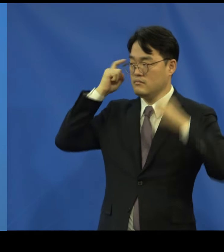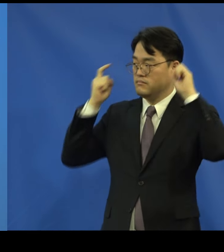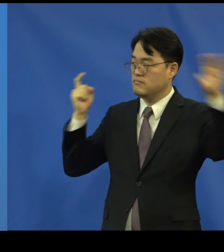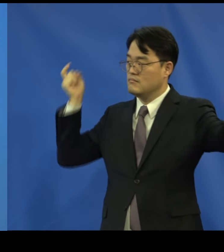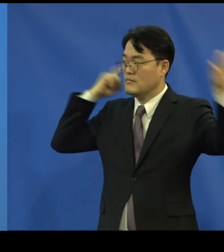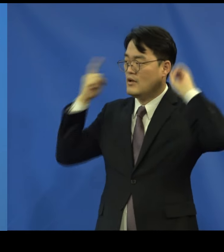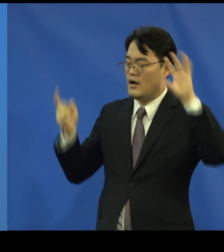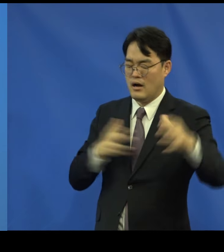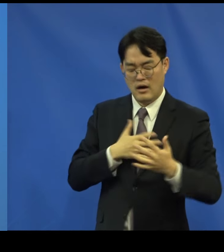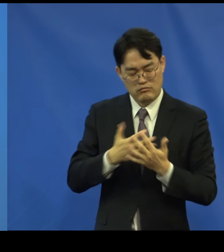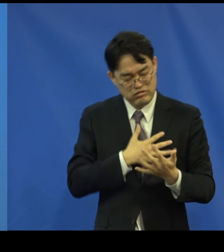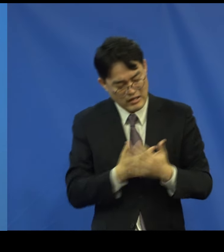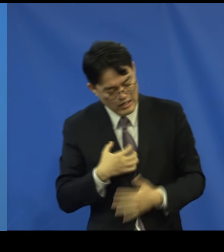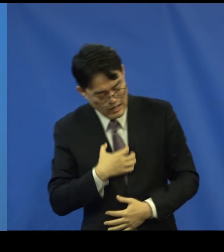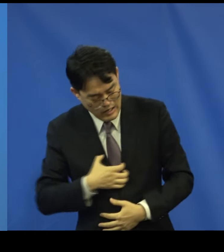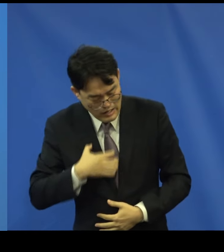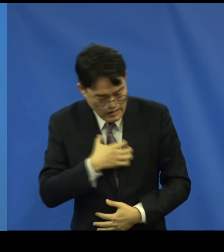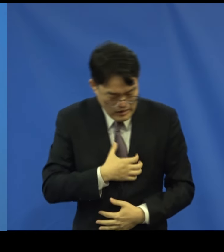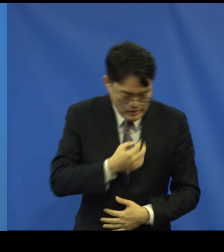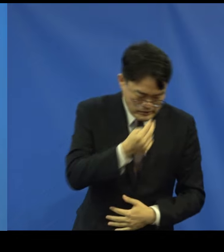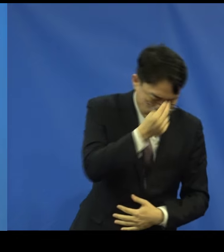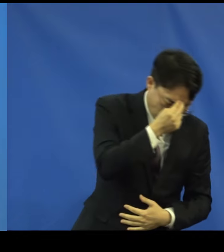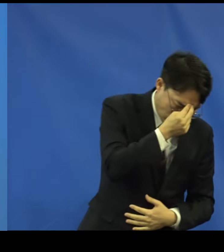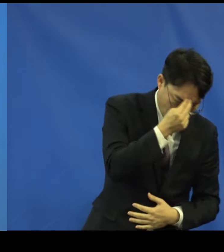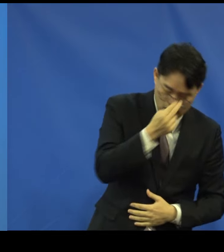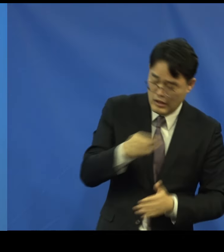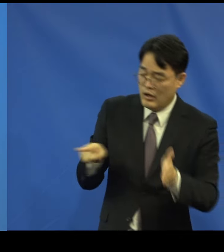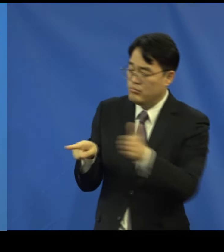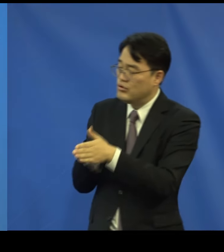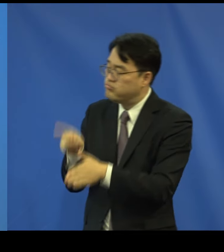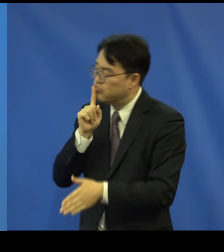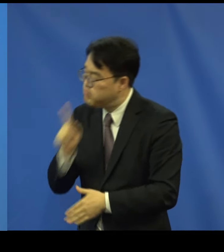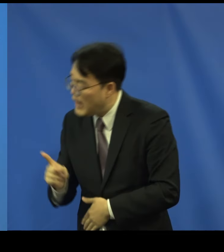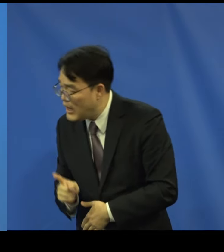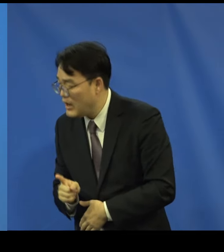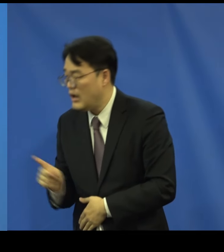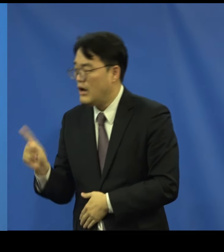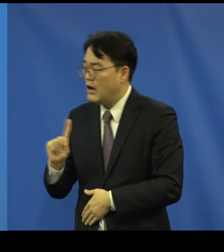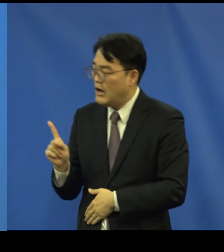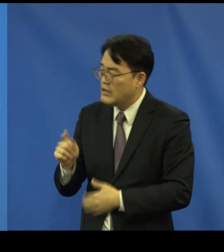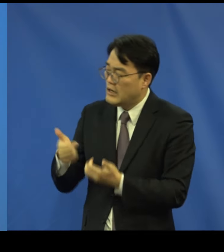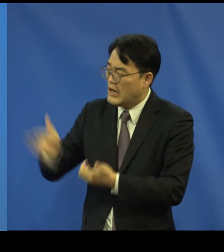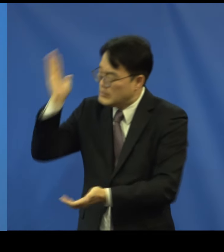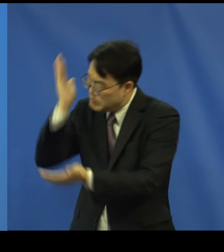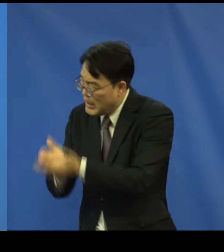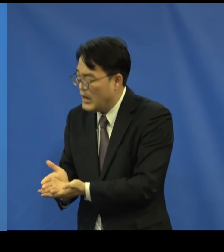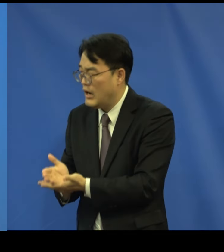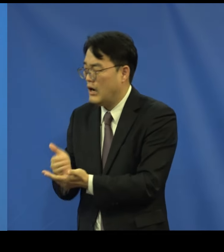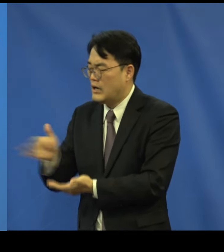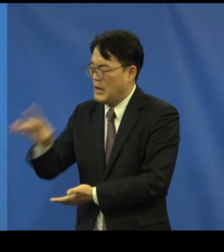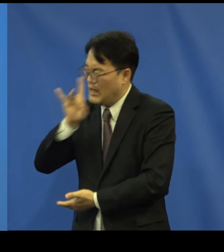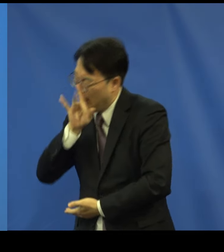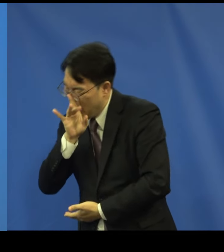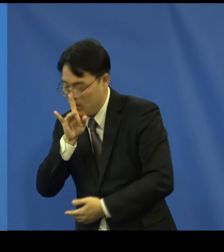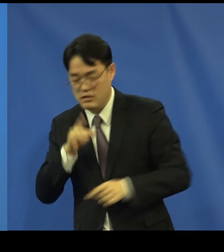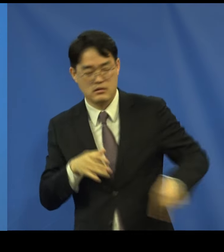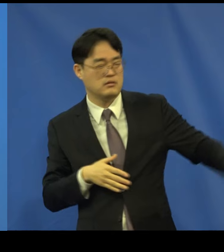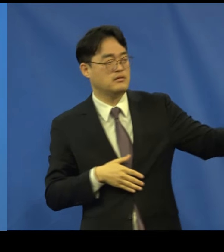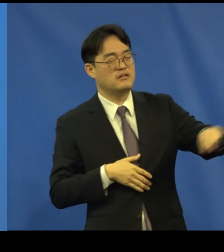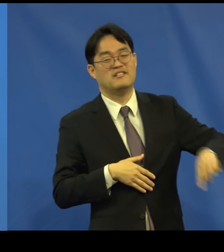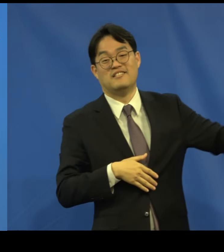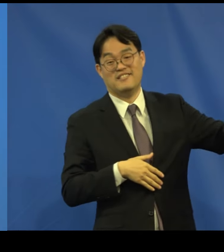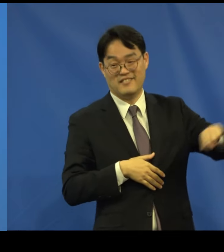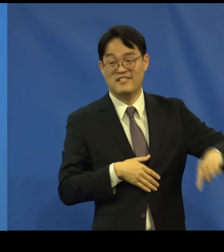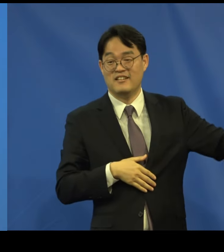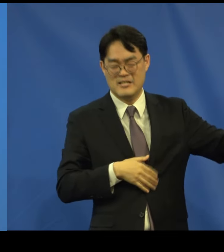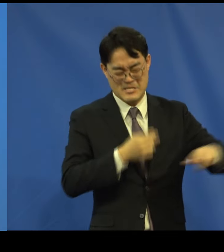의도를 알아차리지 못하는 거죠. 그리고 나를 믿으라고 하는 그리스도가 누구이신지에 대해서도 아직도 잘 모르고 있는 것입니다. 그게